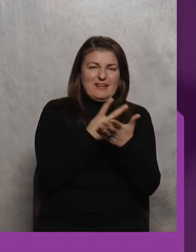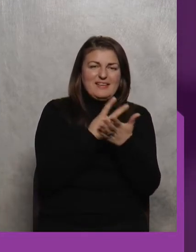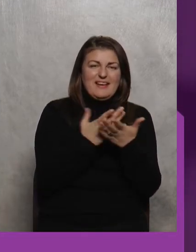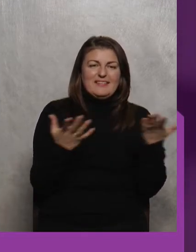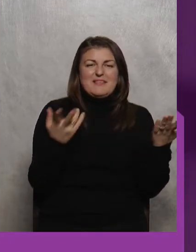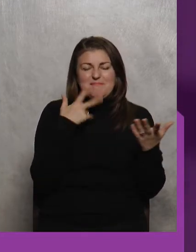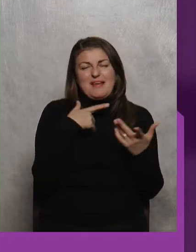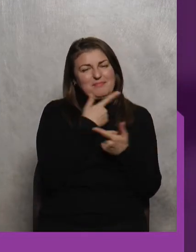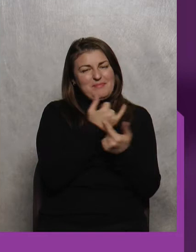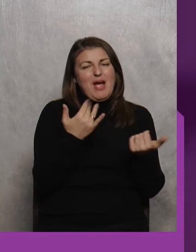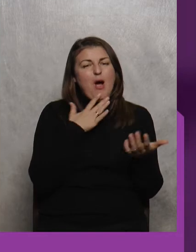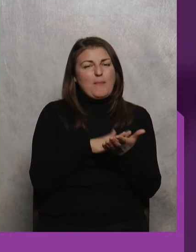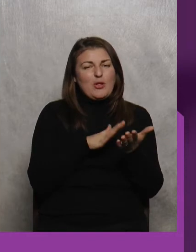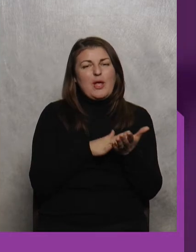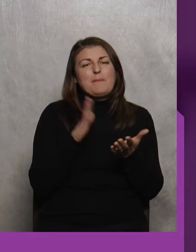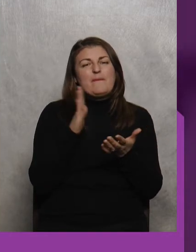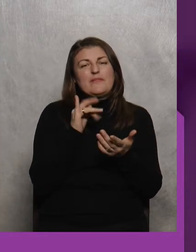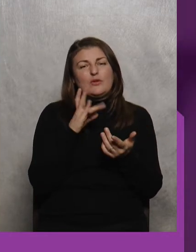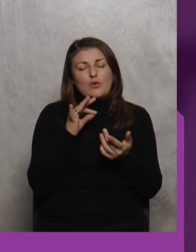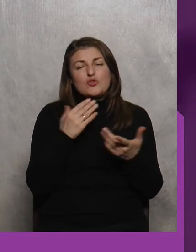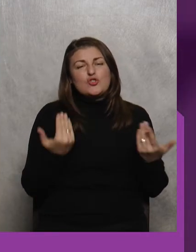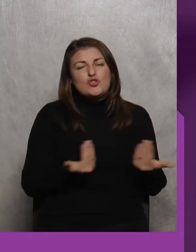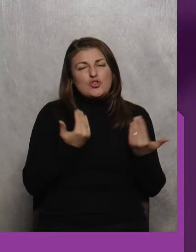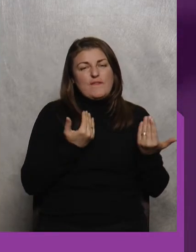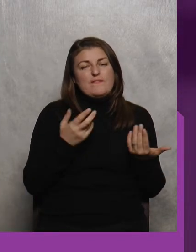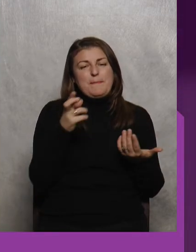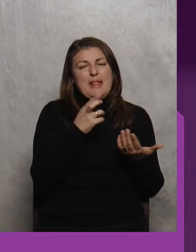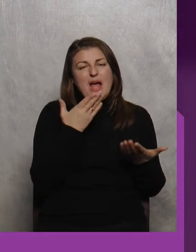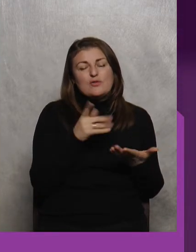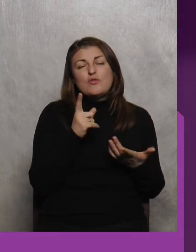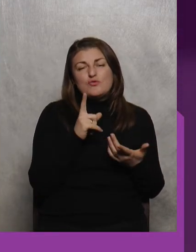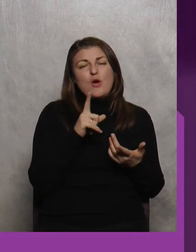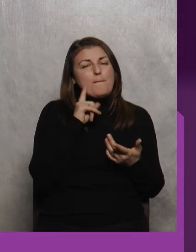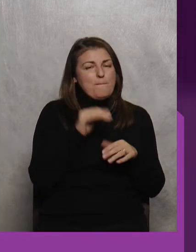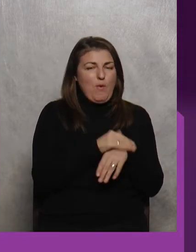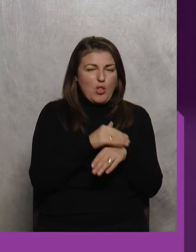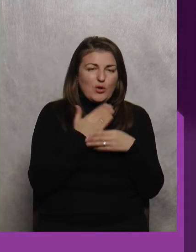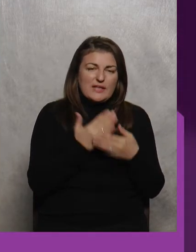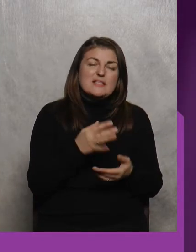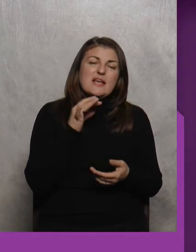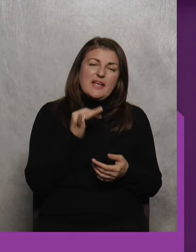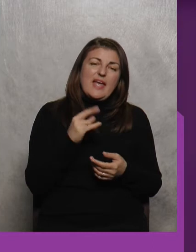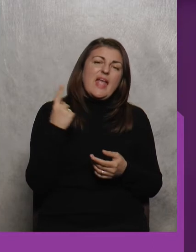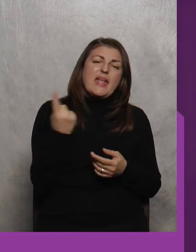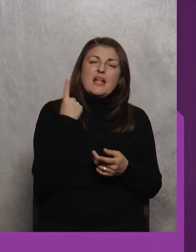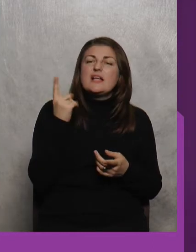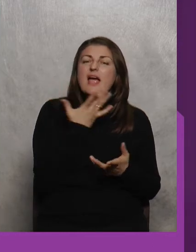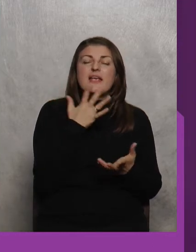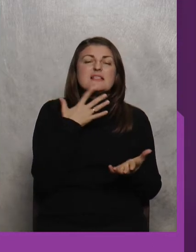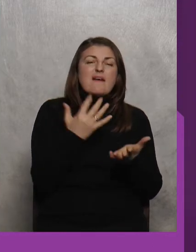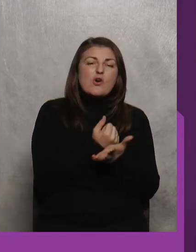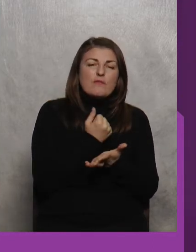Да. Да, аплодуємо Віктору. Живі Білорусь, тому що молодчинка. І єдиний, який